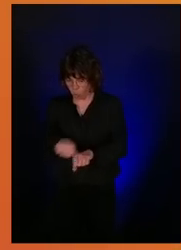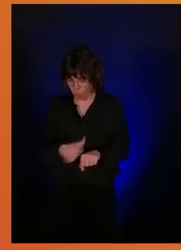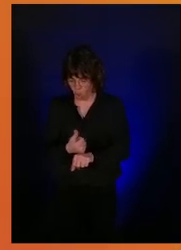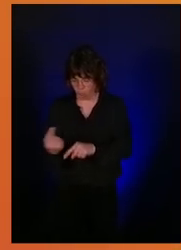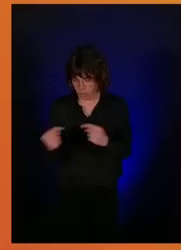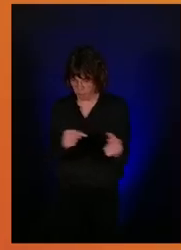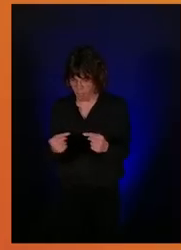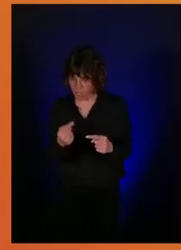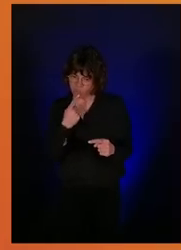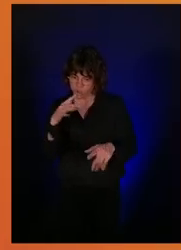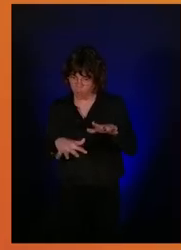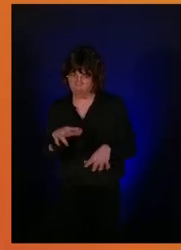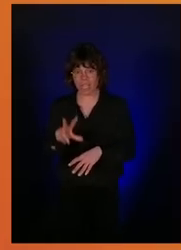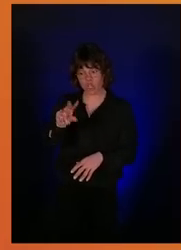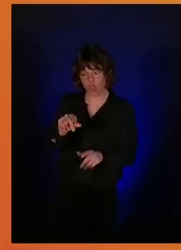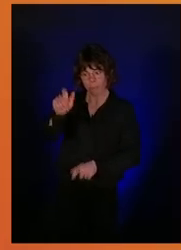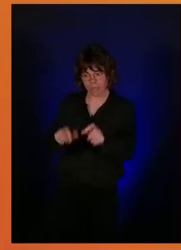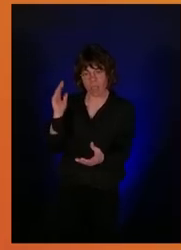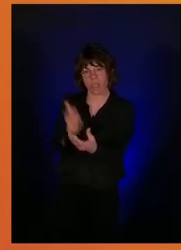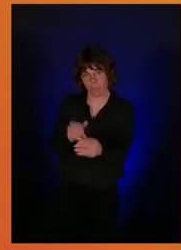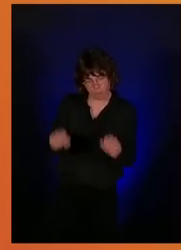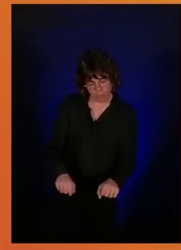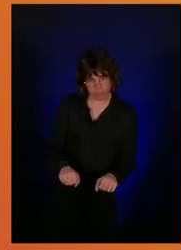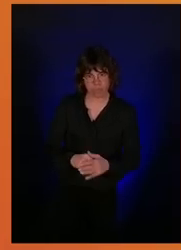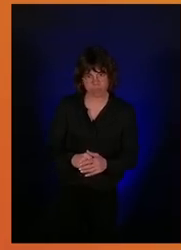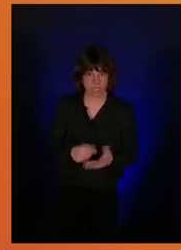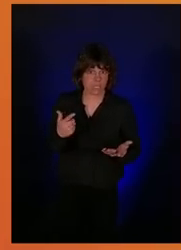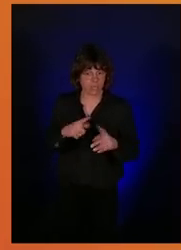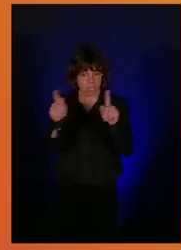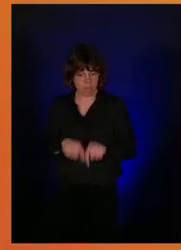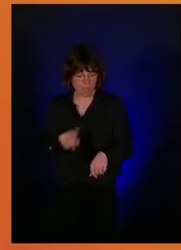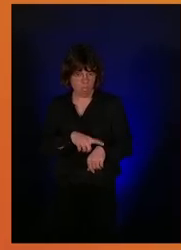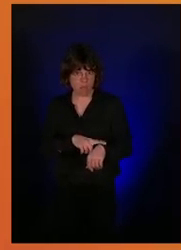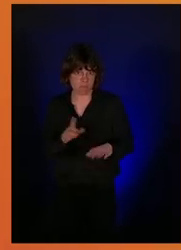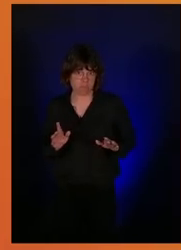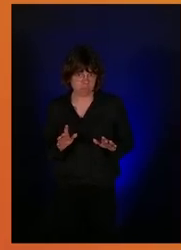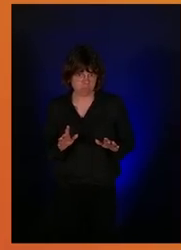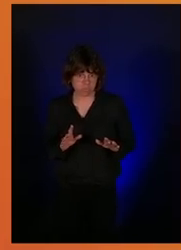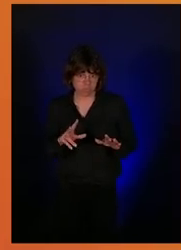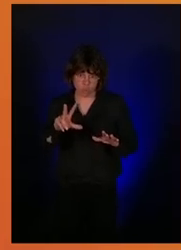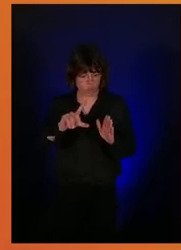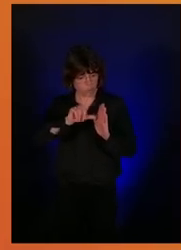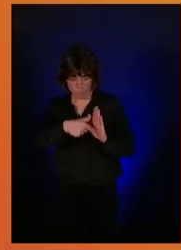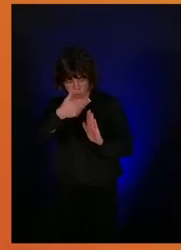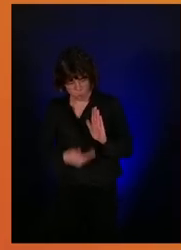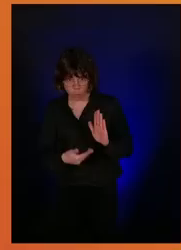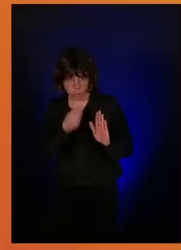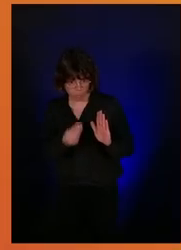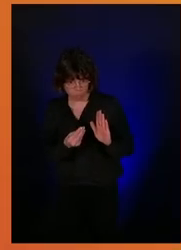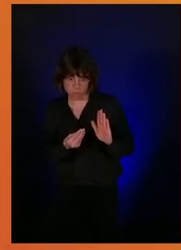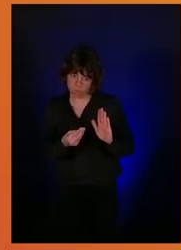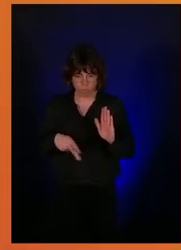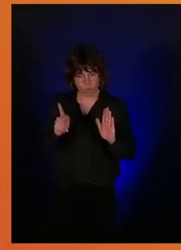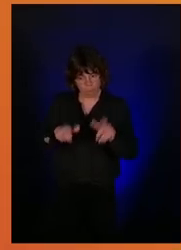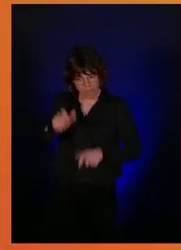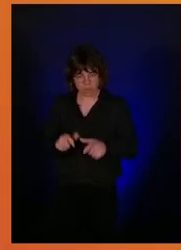dire qu'on a environ une trentaine de camarades qui peuvent passer. Plus on respecte les horaires, plus on respecte les 30 minutes, plus on pourra faire passer un certain